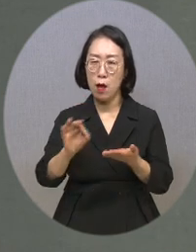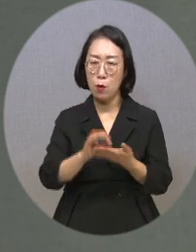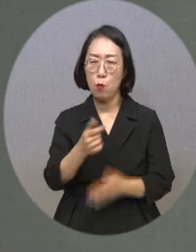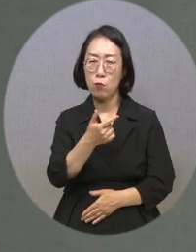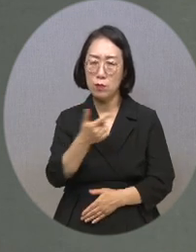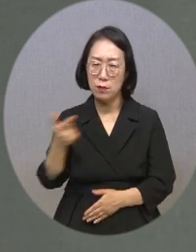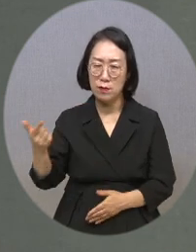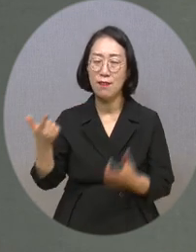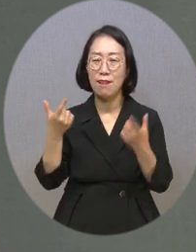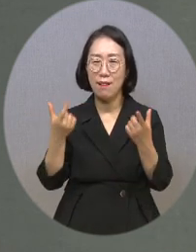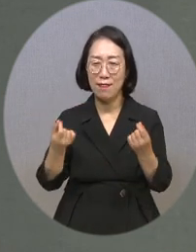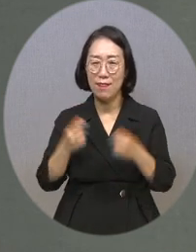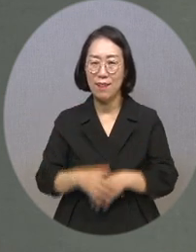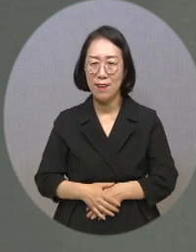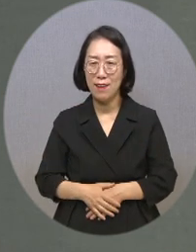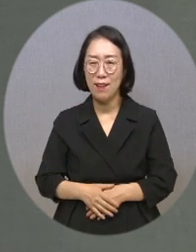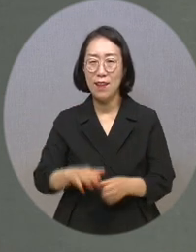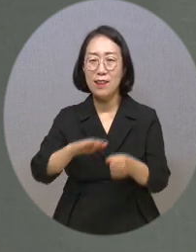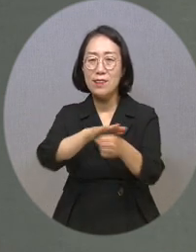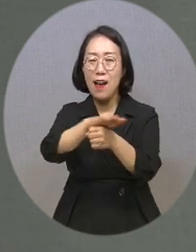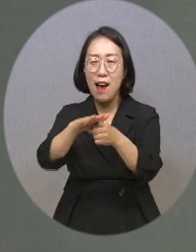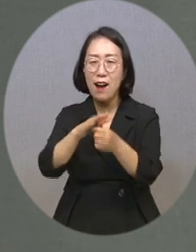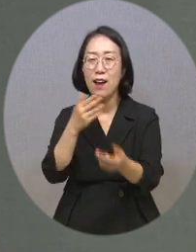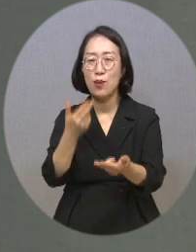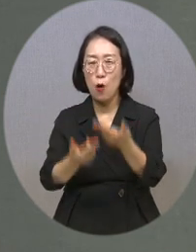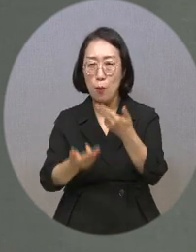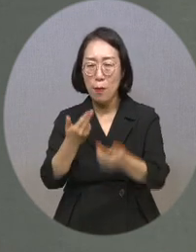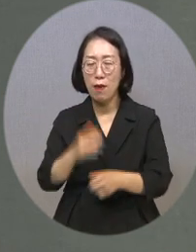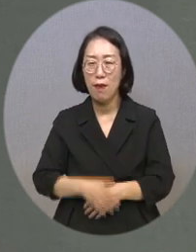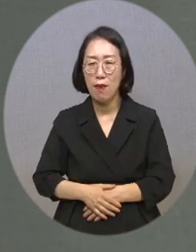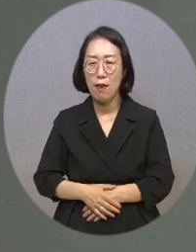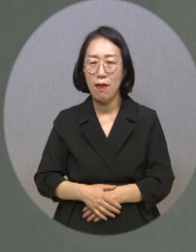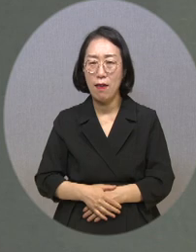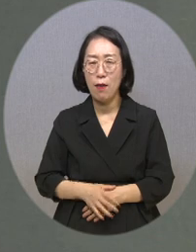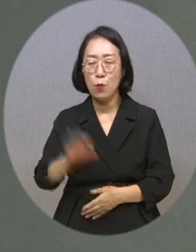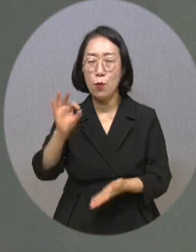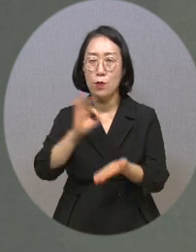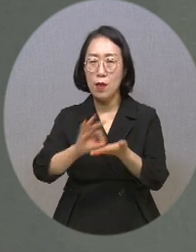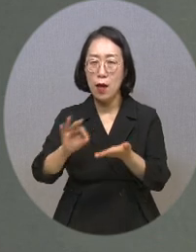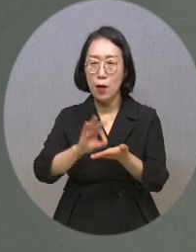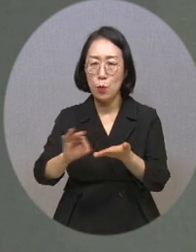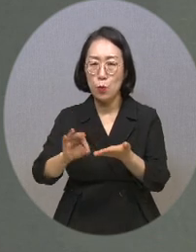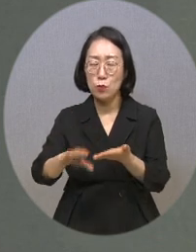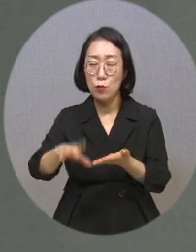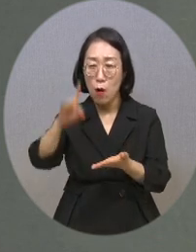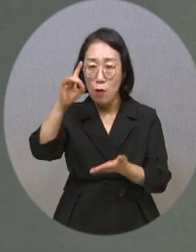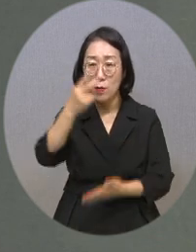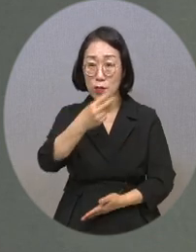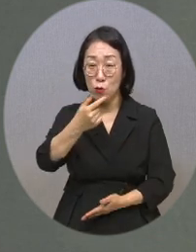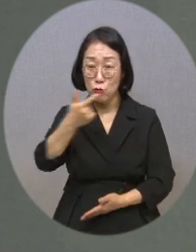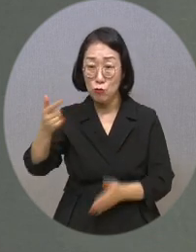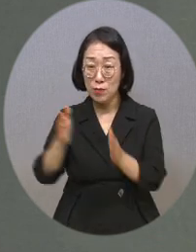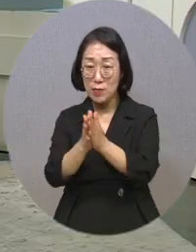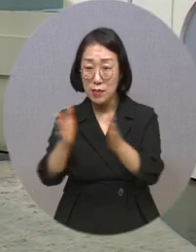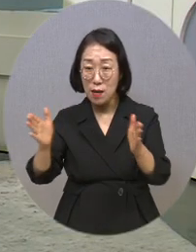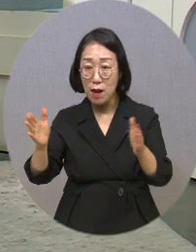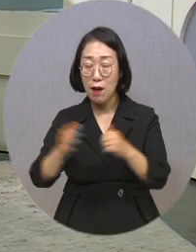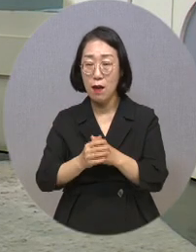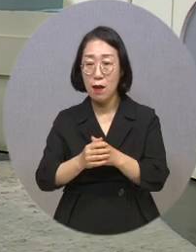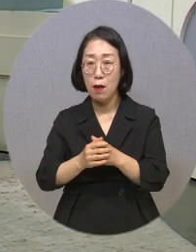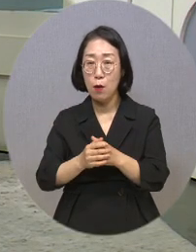같은데 이 사랑협회의 재정은 6년에 창립해서 어떤